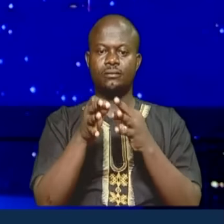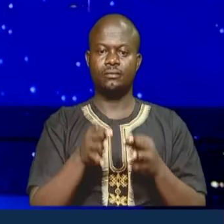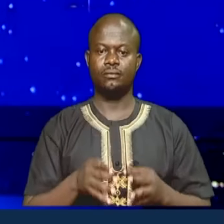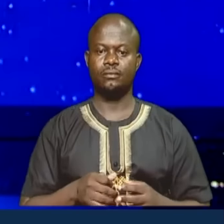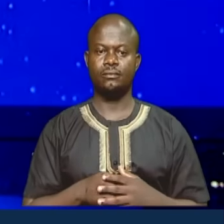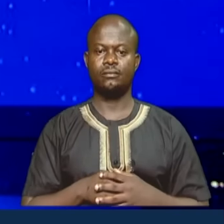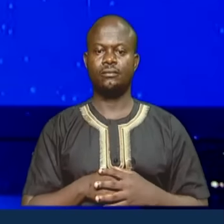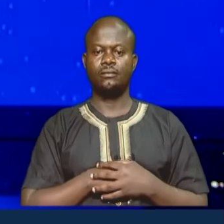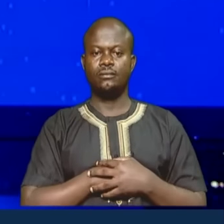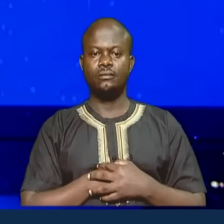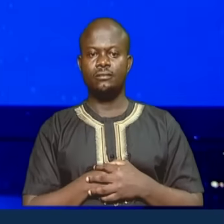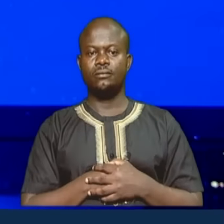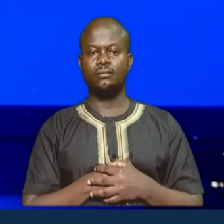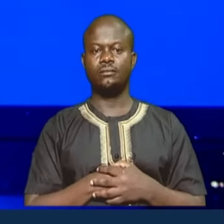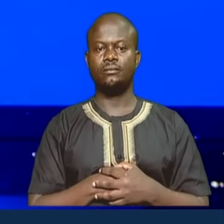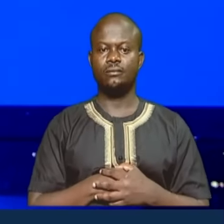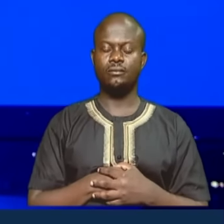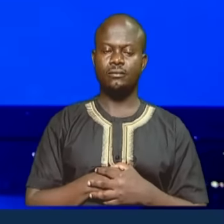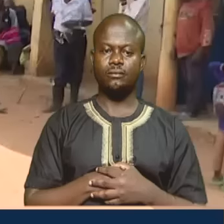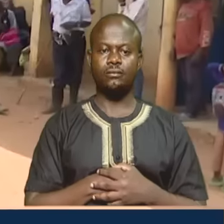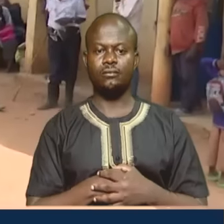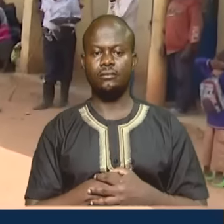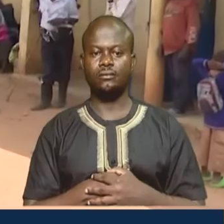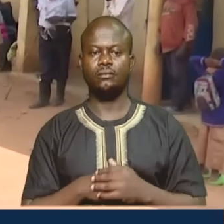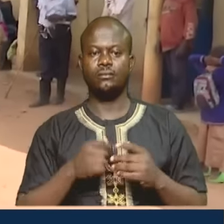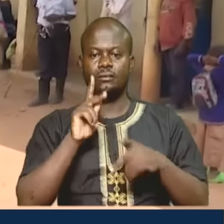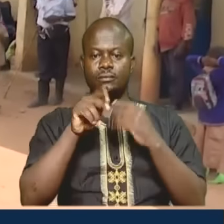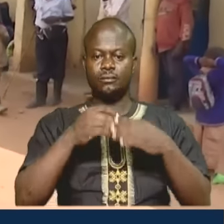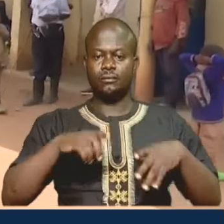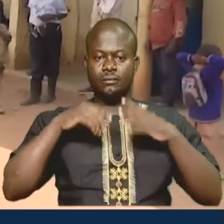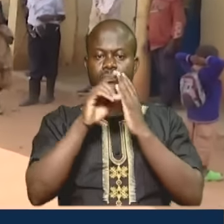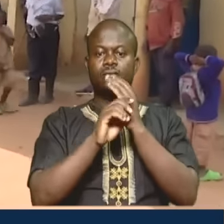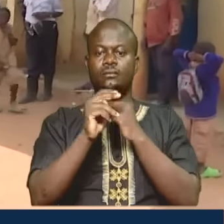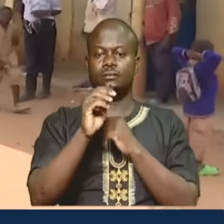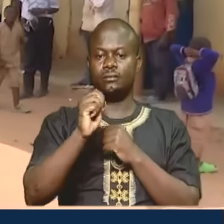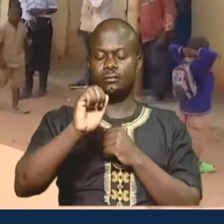arakomeza n'inkuru irambuye. Abatuye mu karere ka Nyamasheke